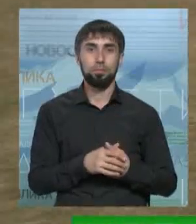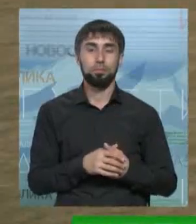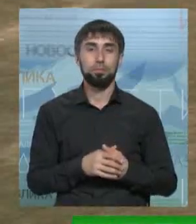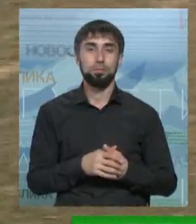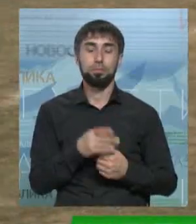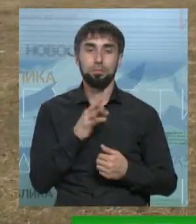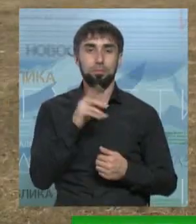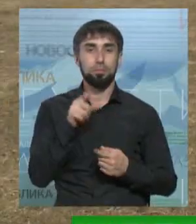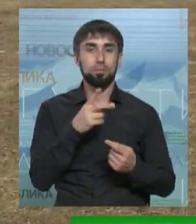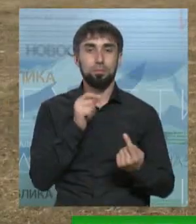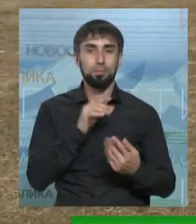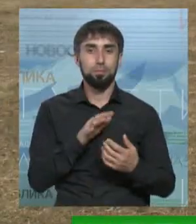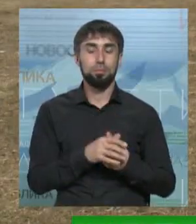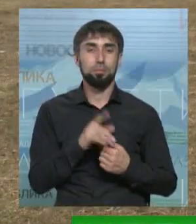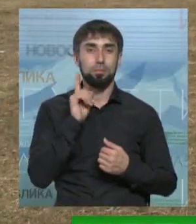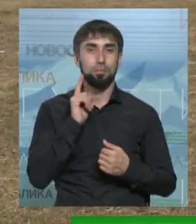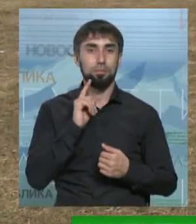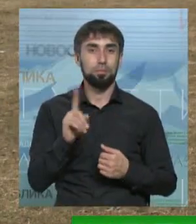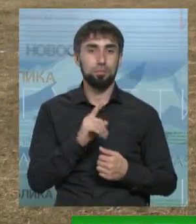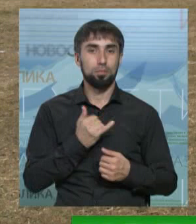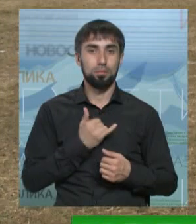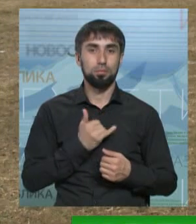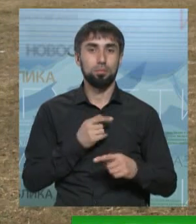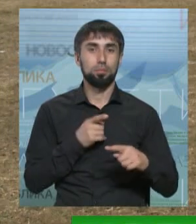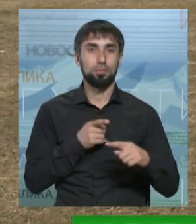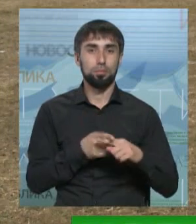смущает соперников. Пока что ничья, я хоть долго.